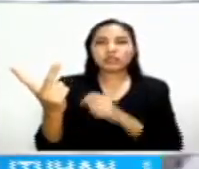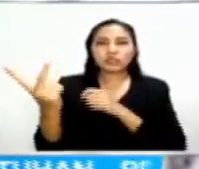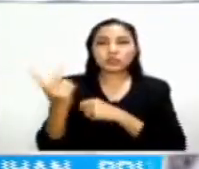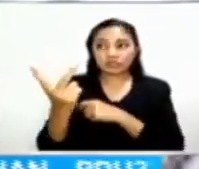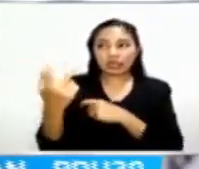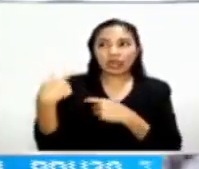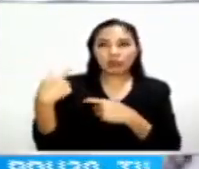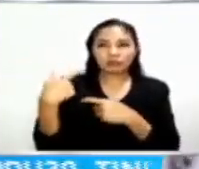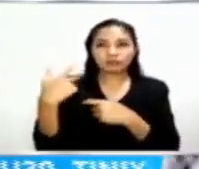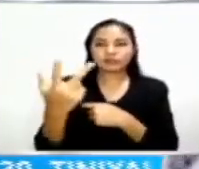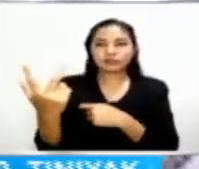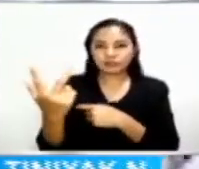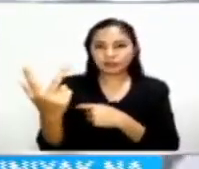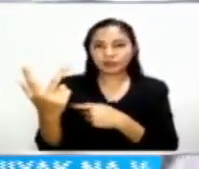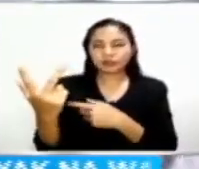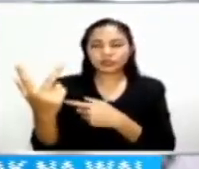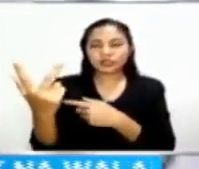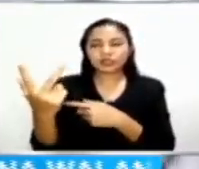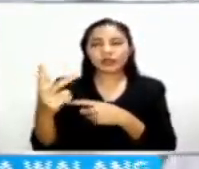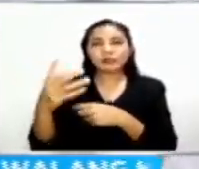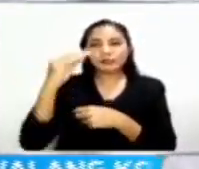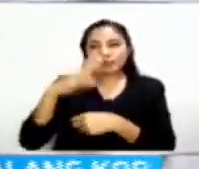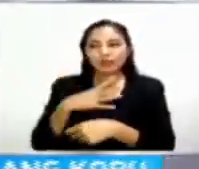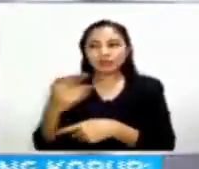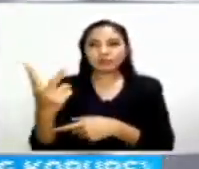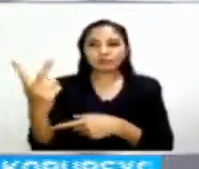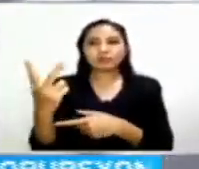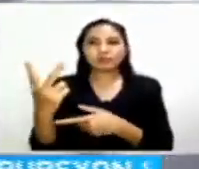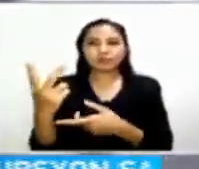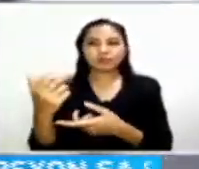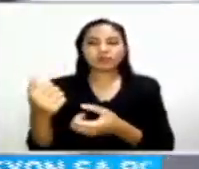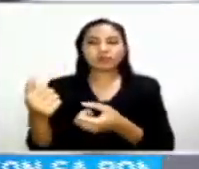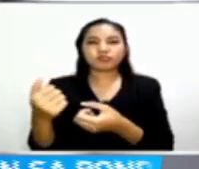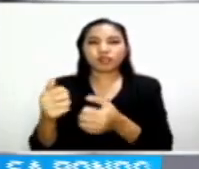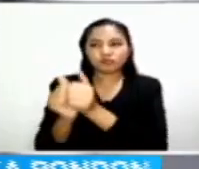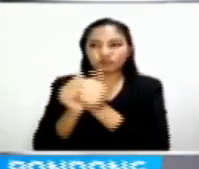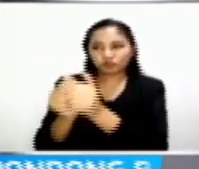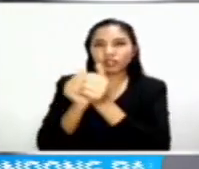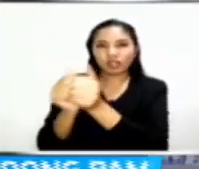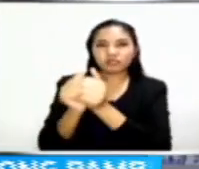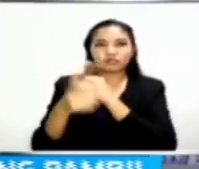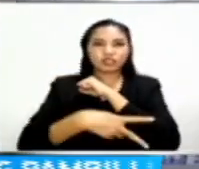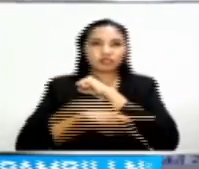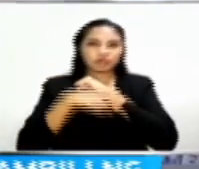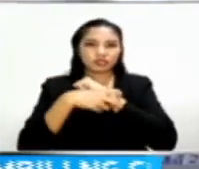atensyon. Nai-report na ang insidente sa mga pulis. James Agustin, GMA News.